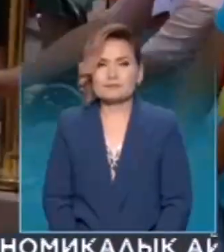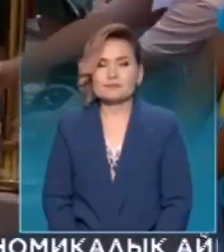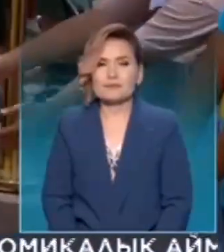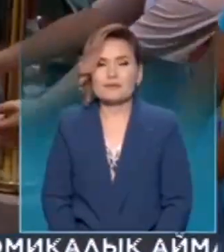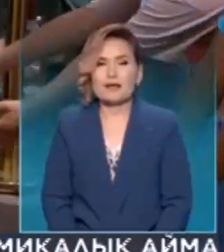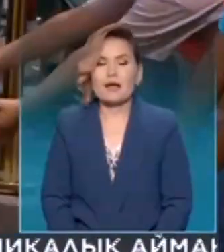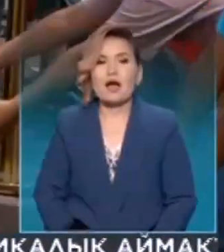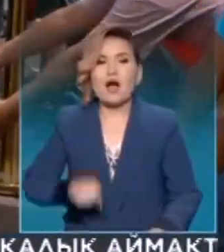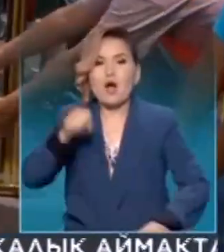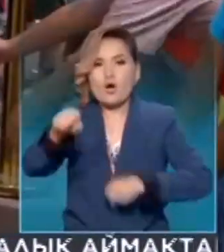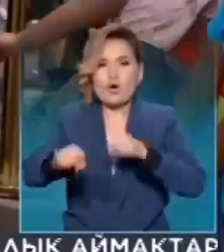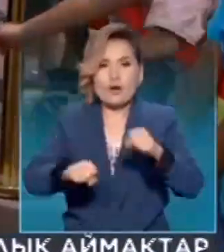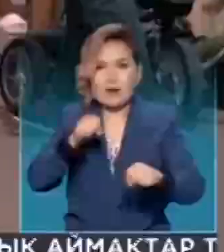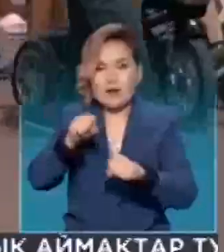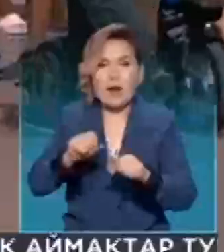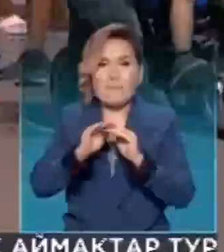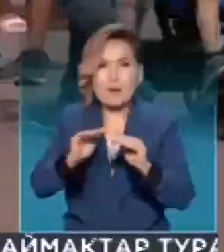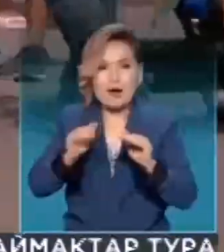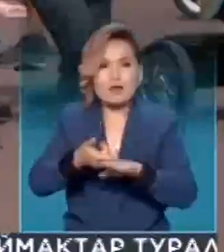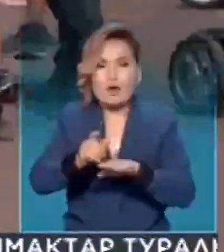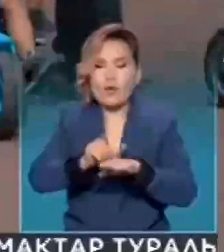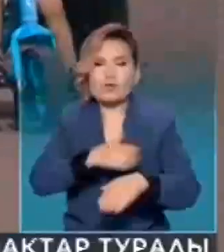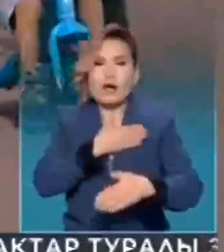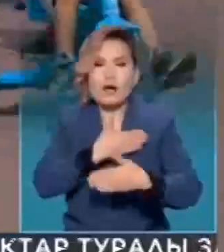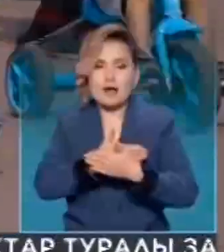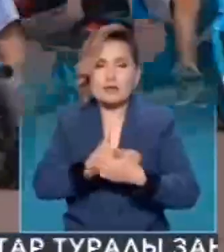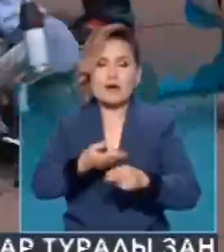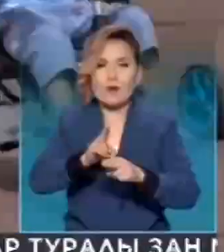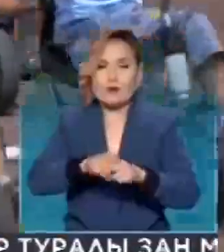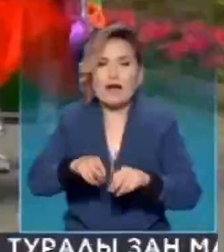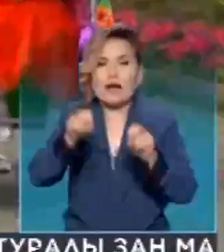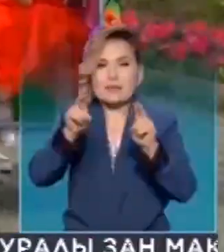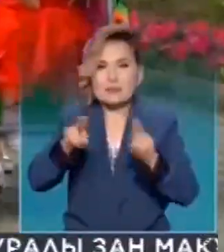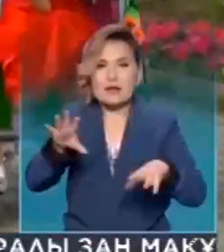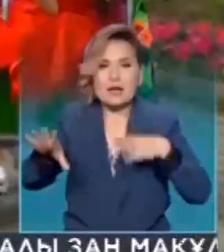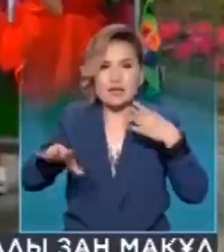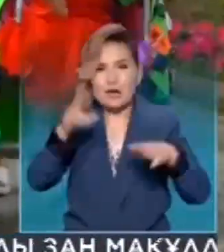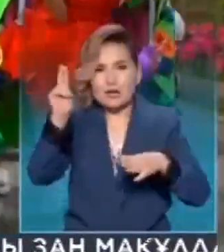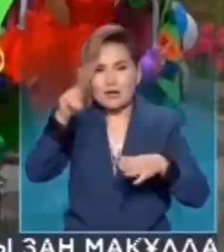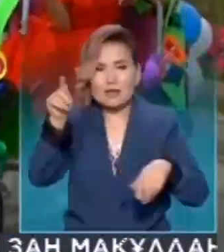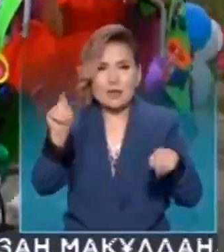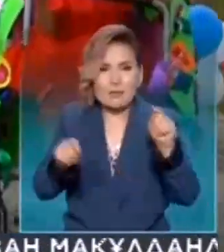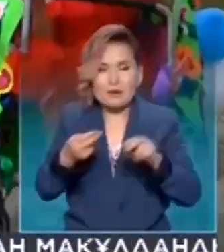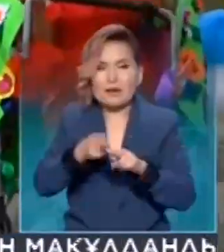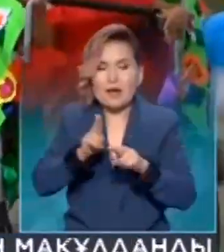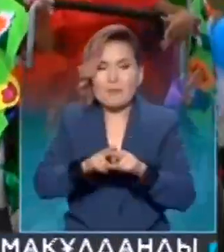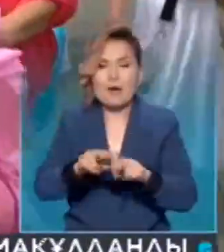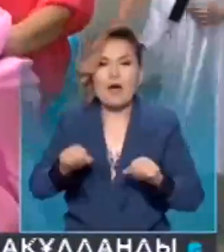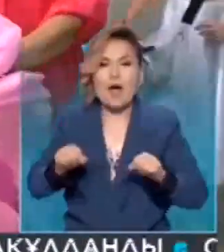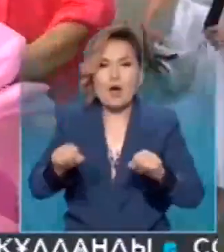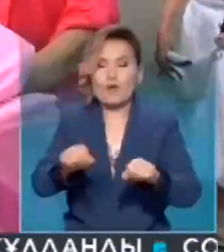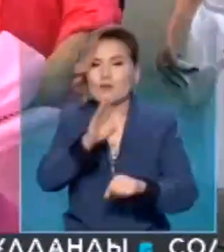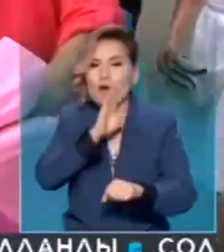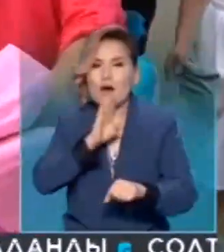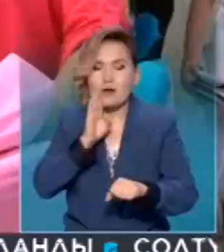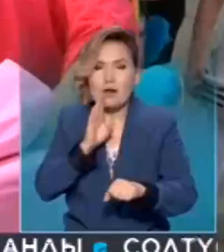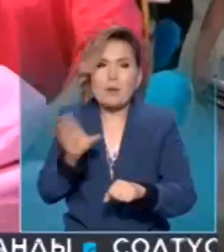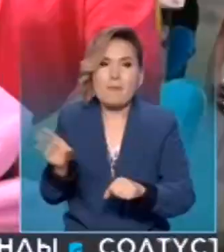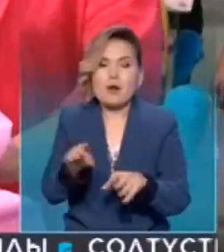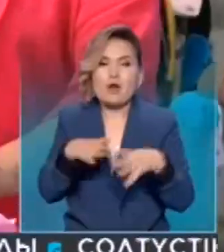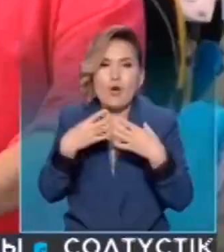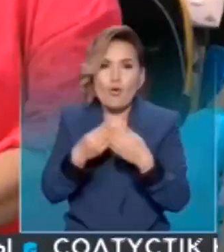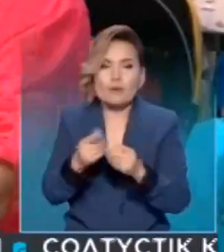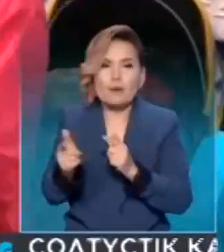Үш аяқты велосипед мінген балалар тіпті белсенді. Көбі осы сайысқа арнайы дайындалып келген. Ал қоларбалар шеруіне қатысушылар бүкіл